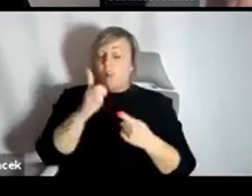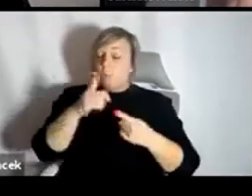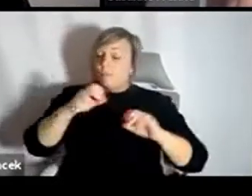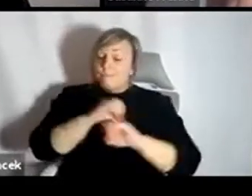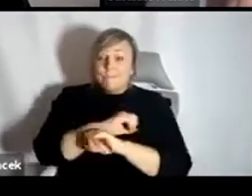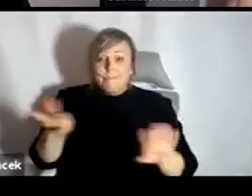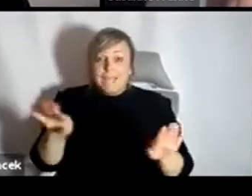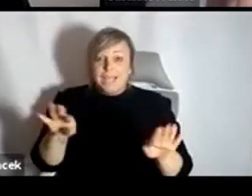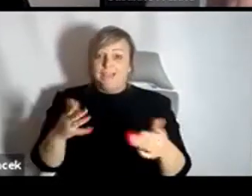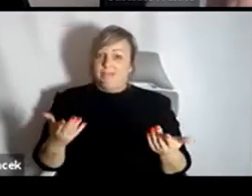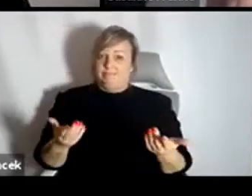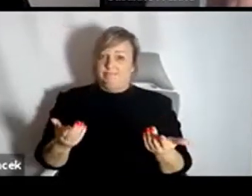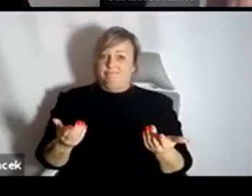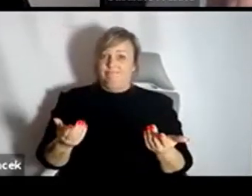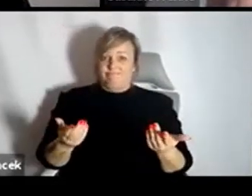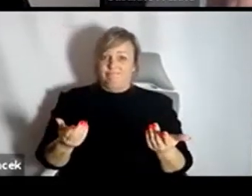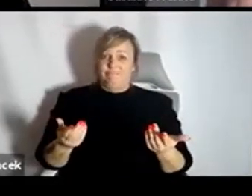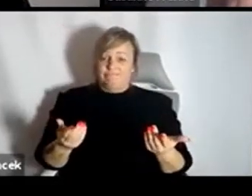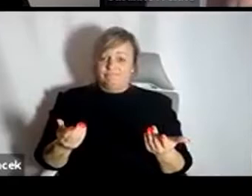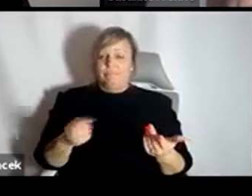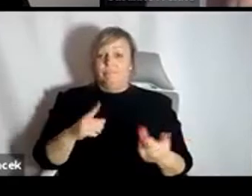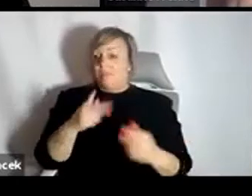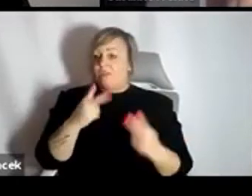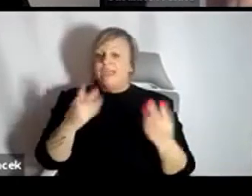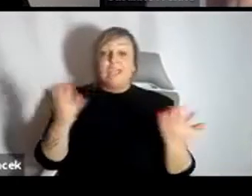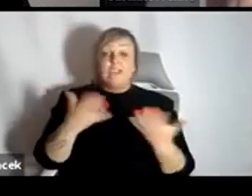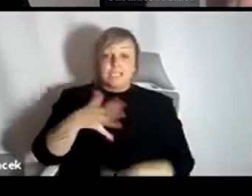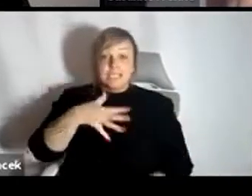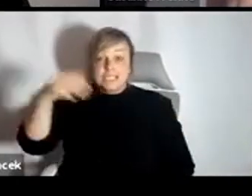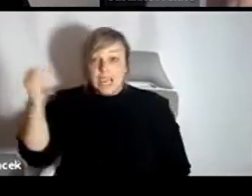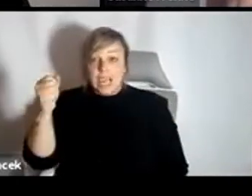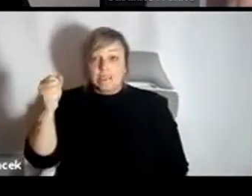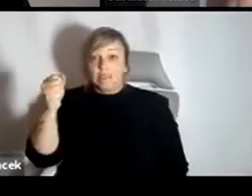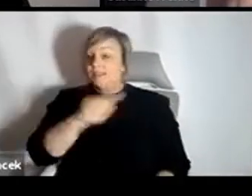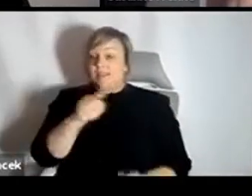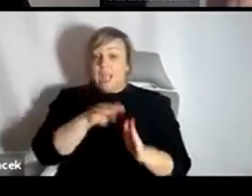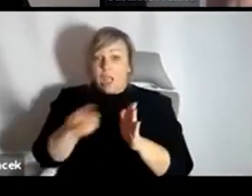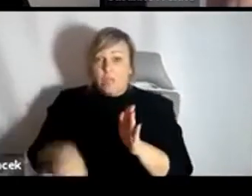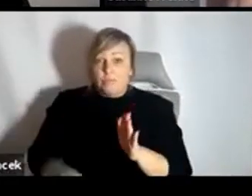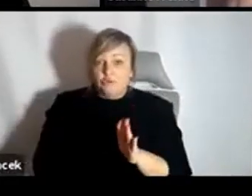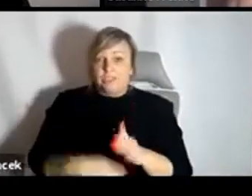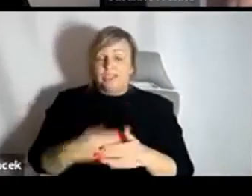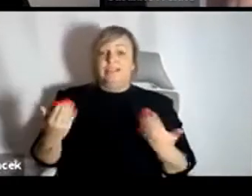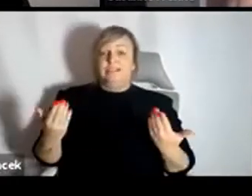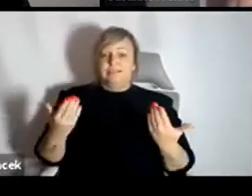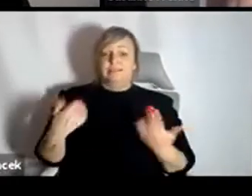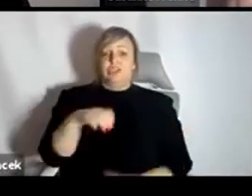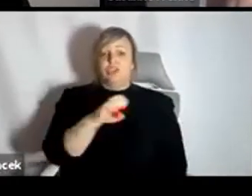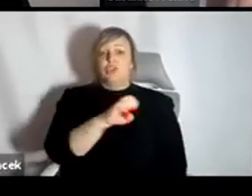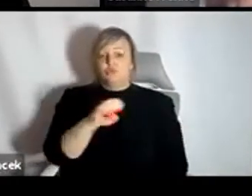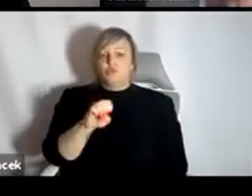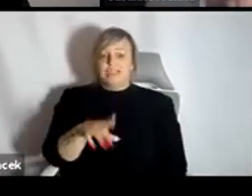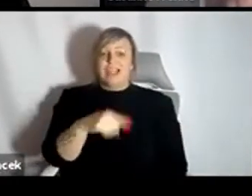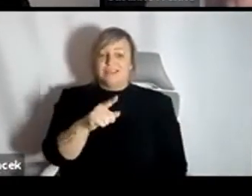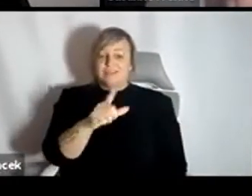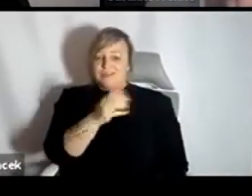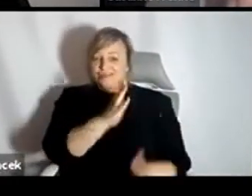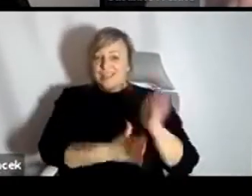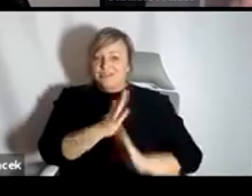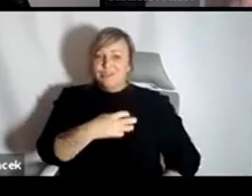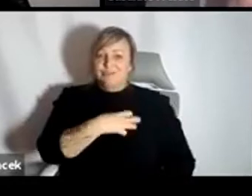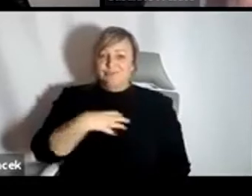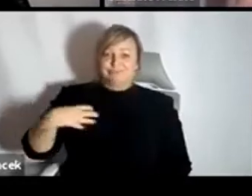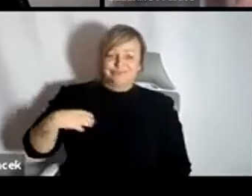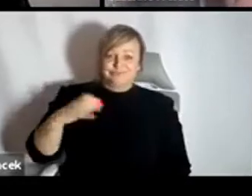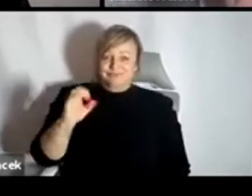so. Es geht um den nächsten Sieg, es geht um den Nichtabstieg. Susanne wird später darüber sprechen. Schalke 04, wenn sie